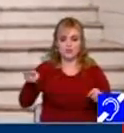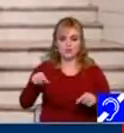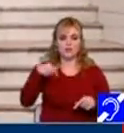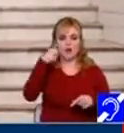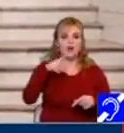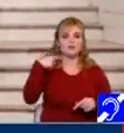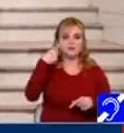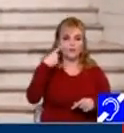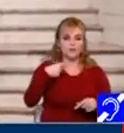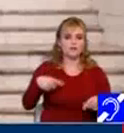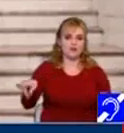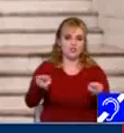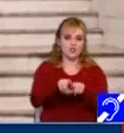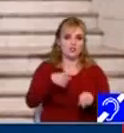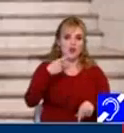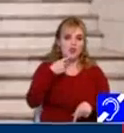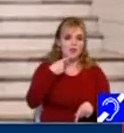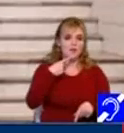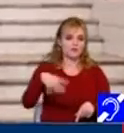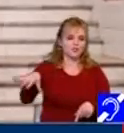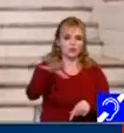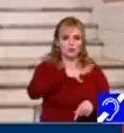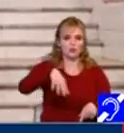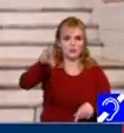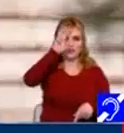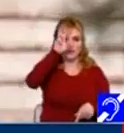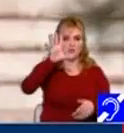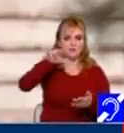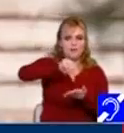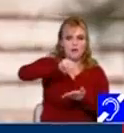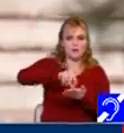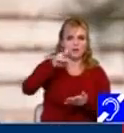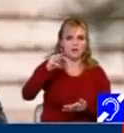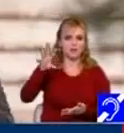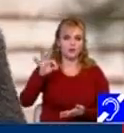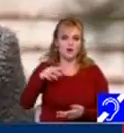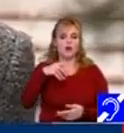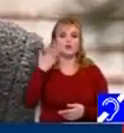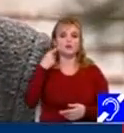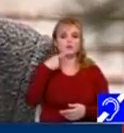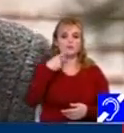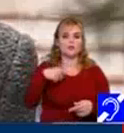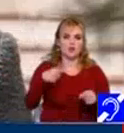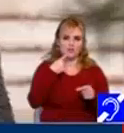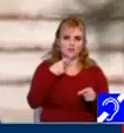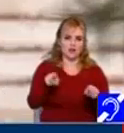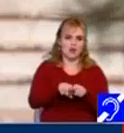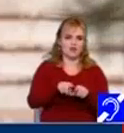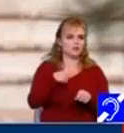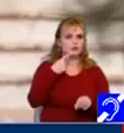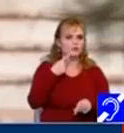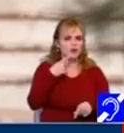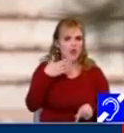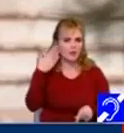să vorbească aceeași limbă cu militarii din toate țările membre NATO. Și când spun aceeași limbă, nu mă refer neapărat la limba